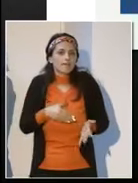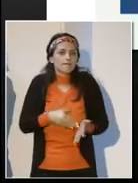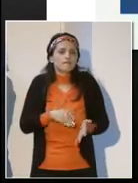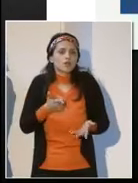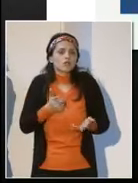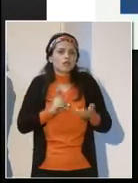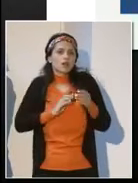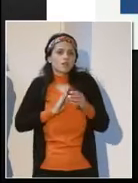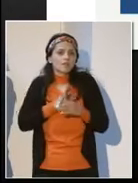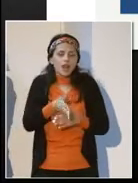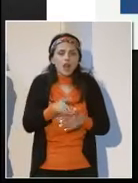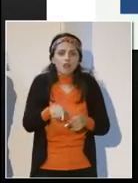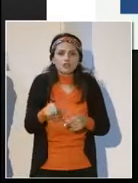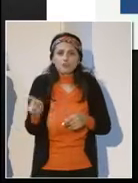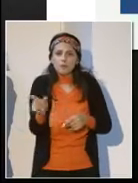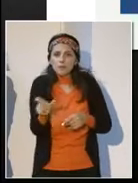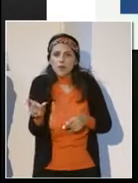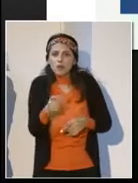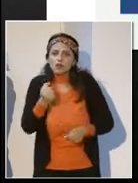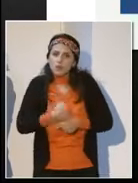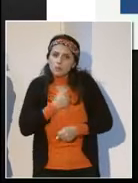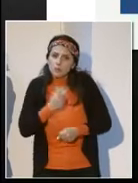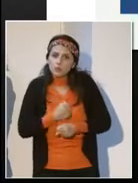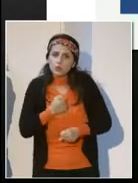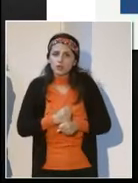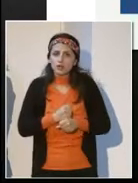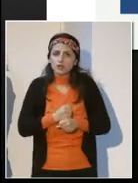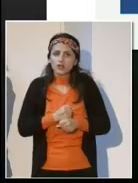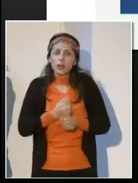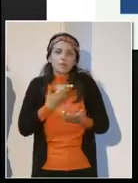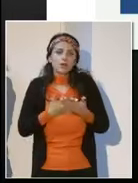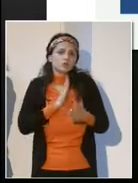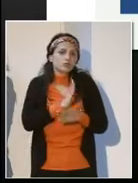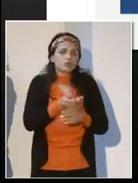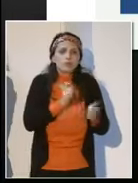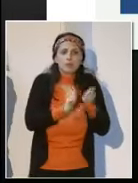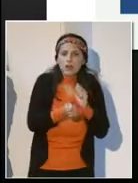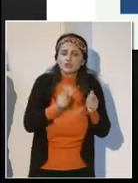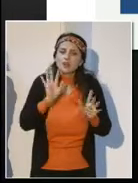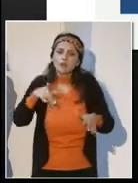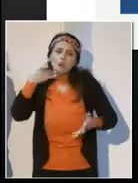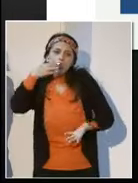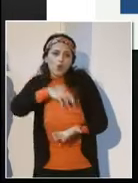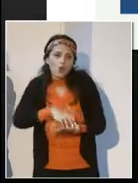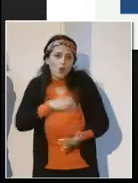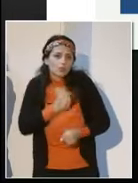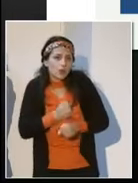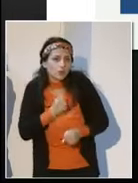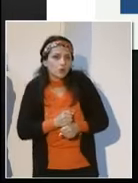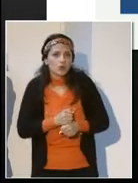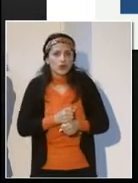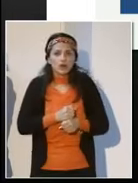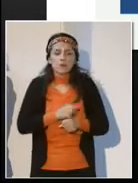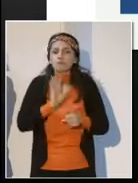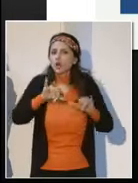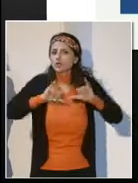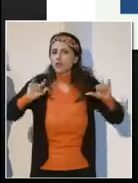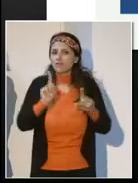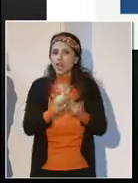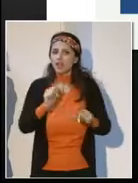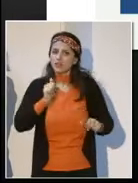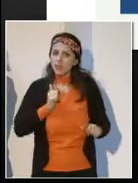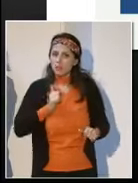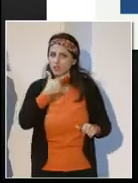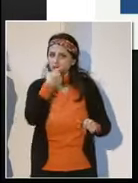de tranzitie pe piata Muncii catre piata concurentiala să aibă un loc in care isi pot dezvolta